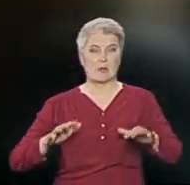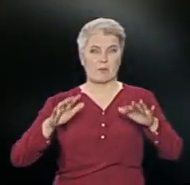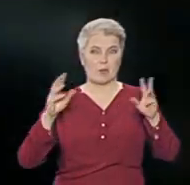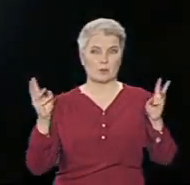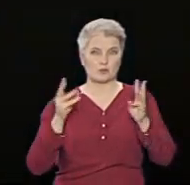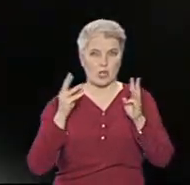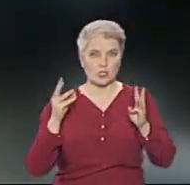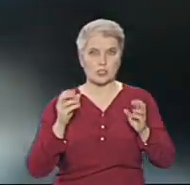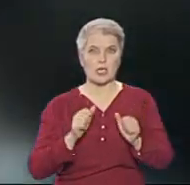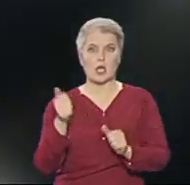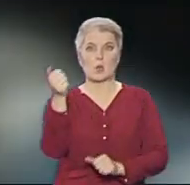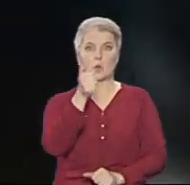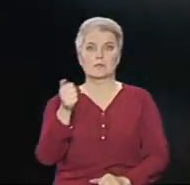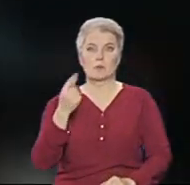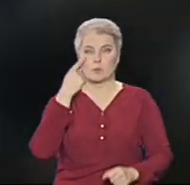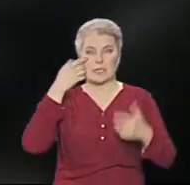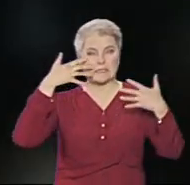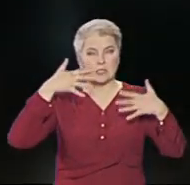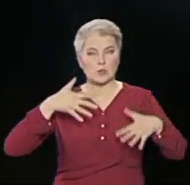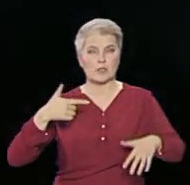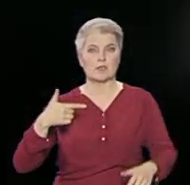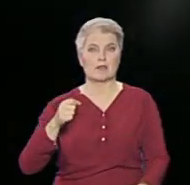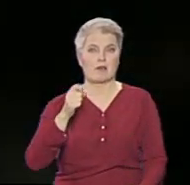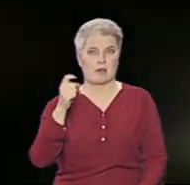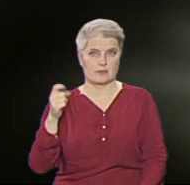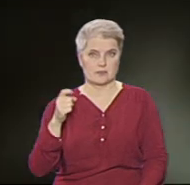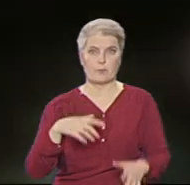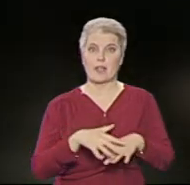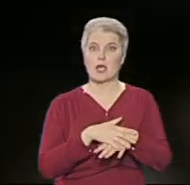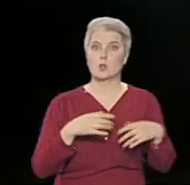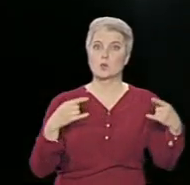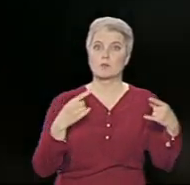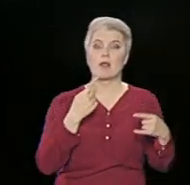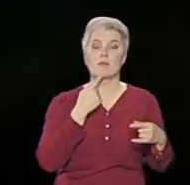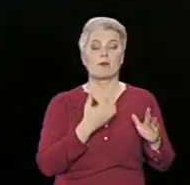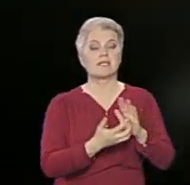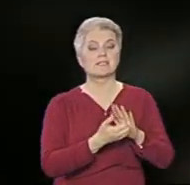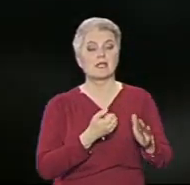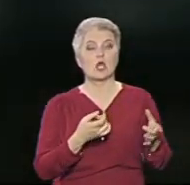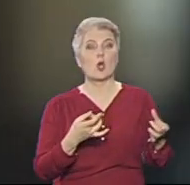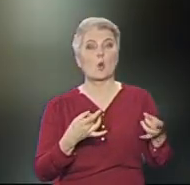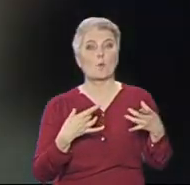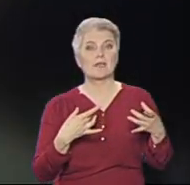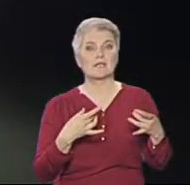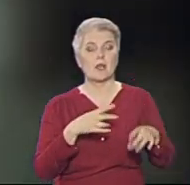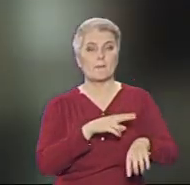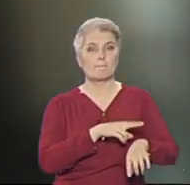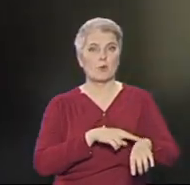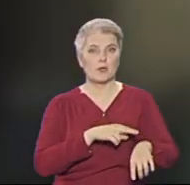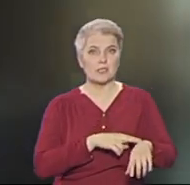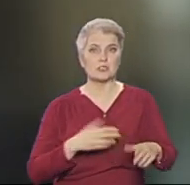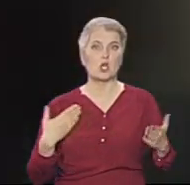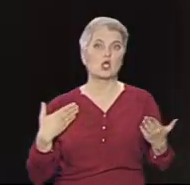шашки та розпилюють сльозогінний газ. Суспільне зараз намагається дістати коментар поліції щодо цієї події. І за кілька хвилин